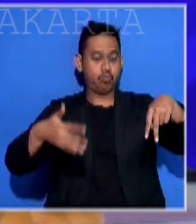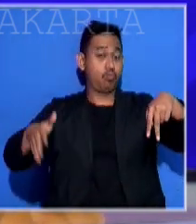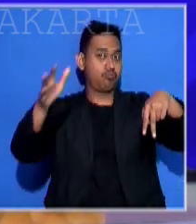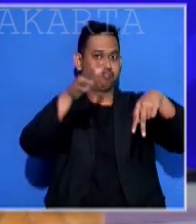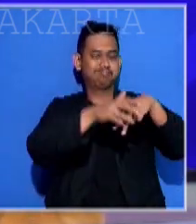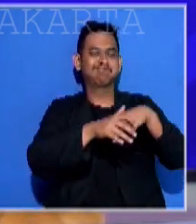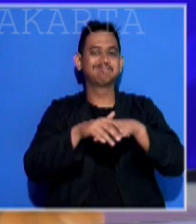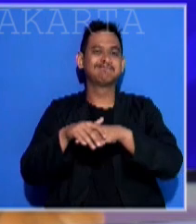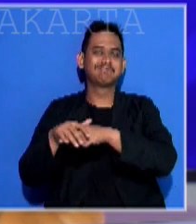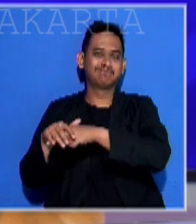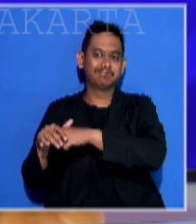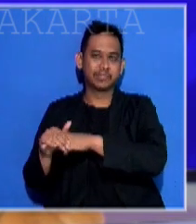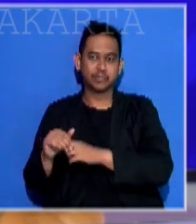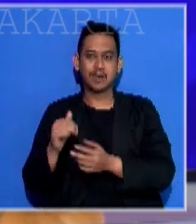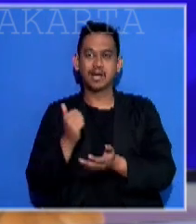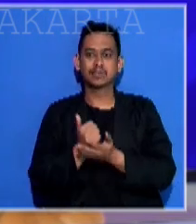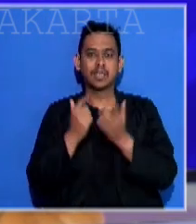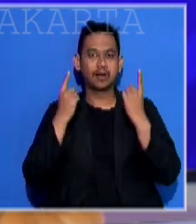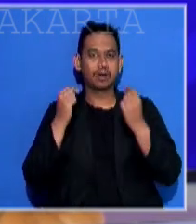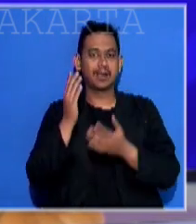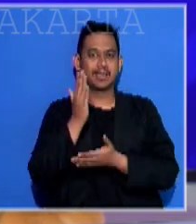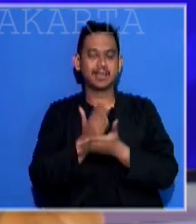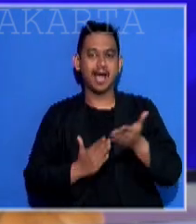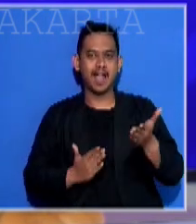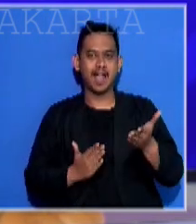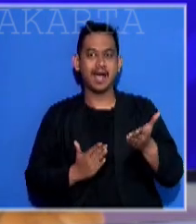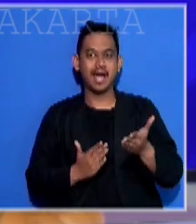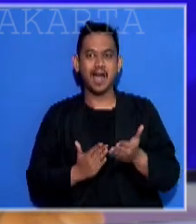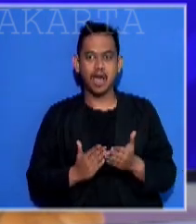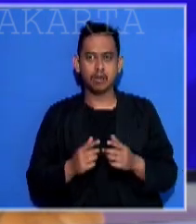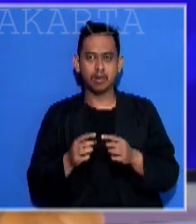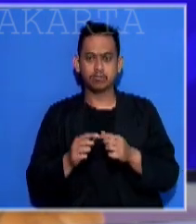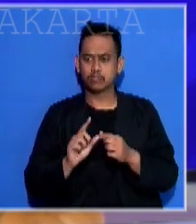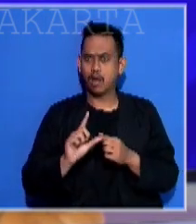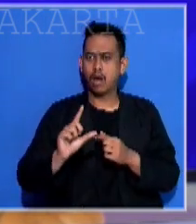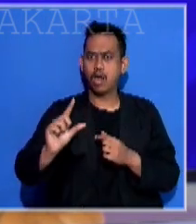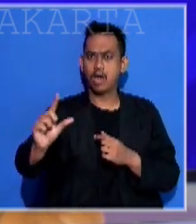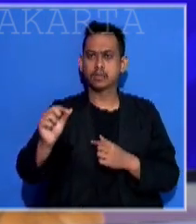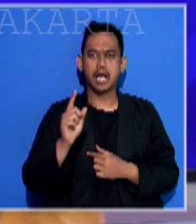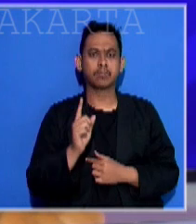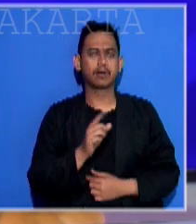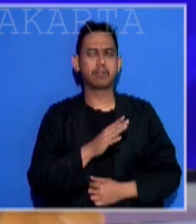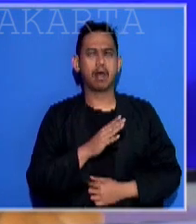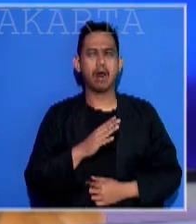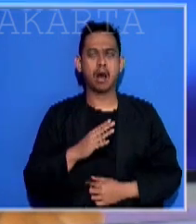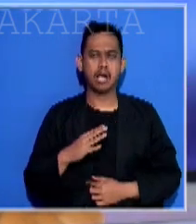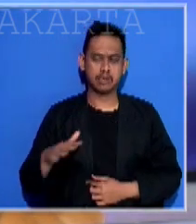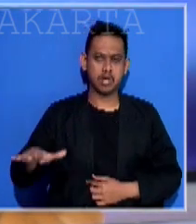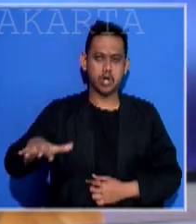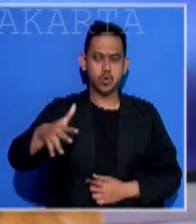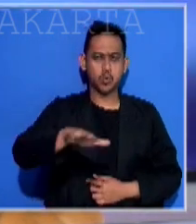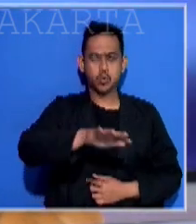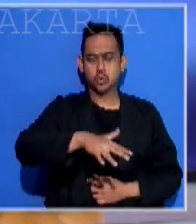seorang wisatawan asal Jawa Tengah terseret ombak hingga puluhan meter. Diduga karena terlalu lama di dalam air, saudara, korban